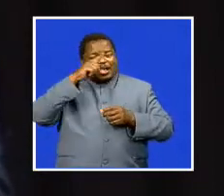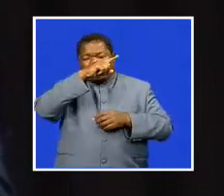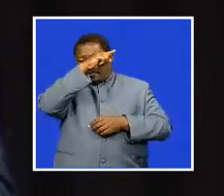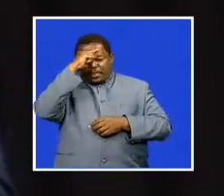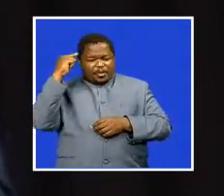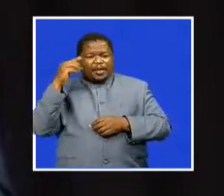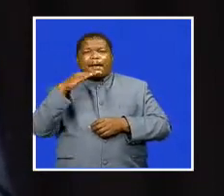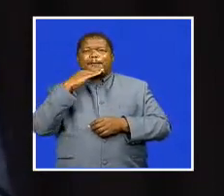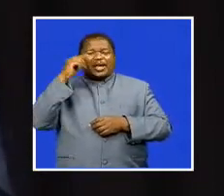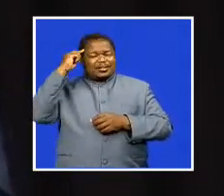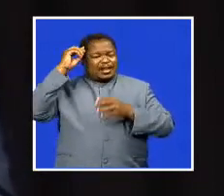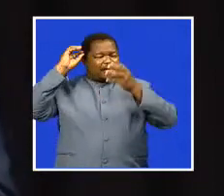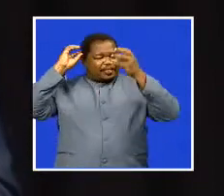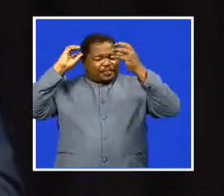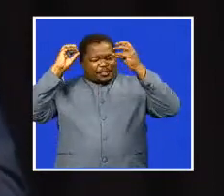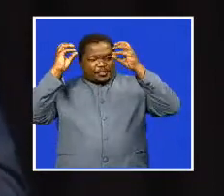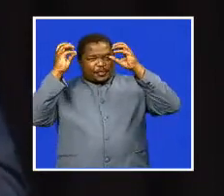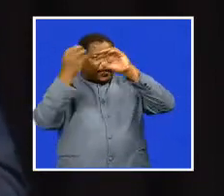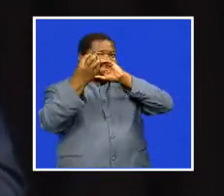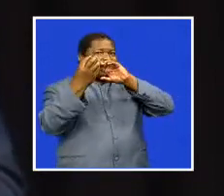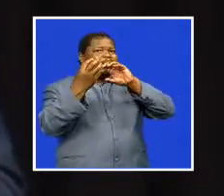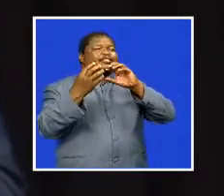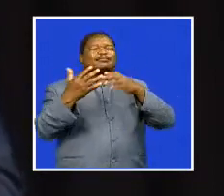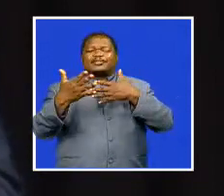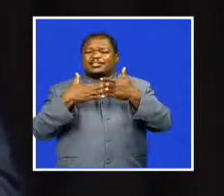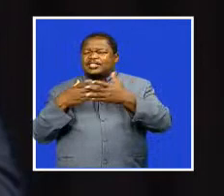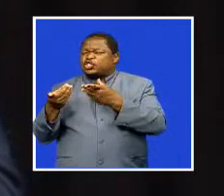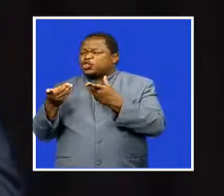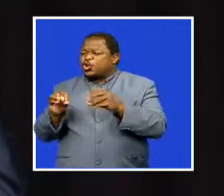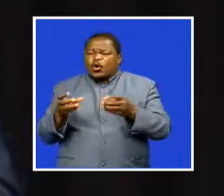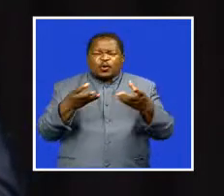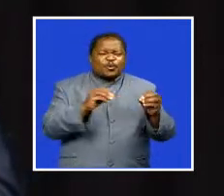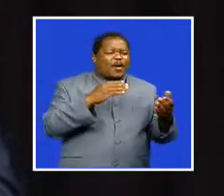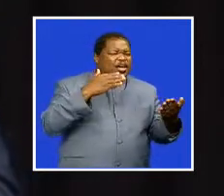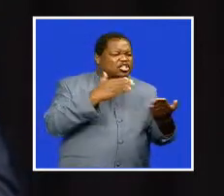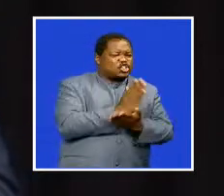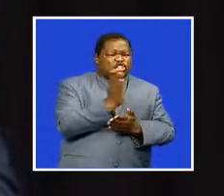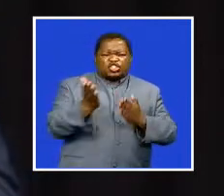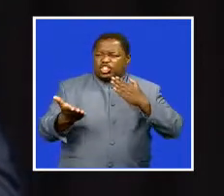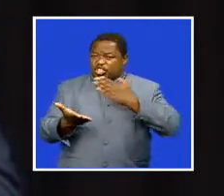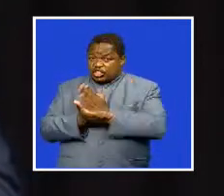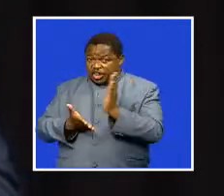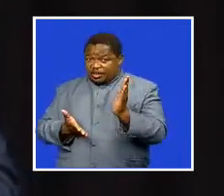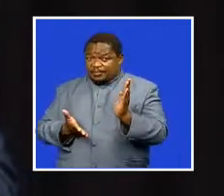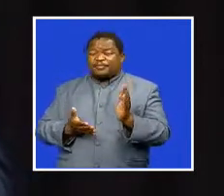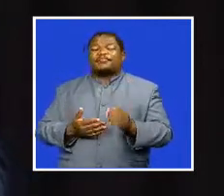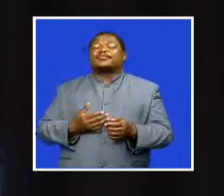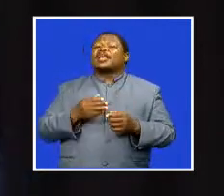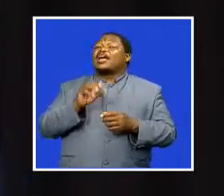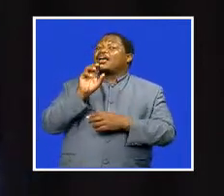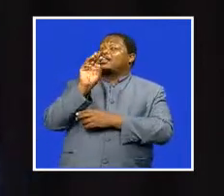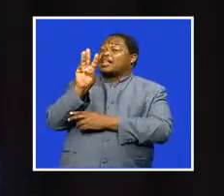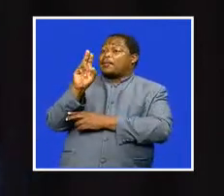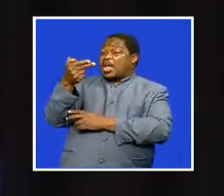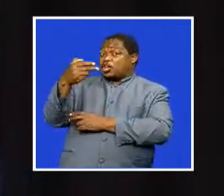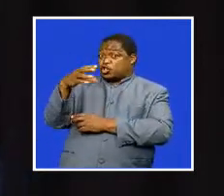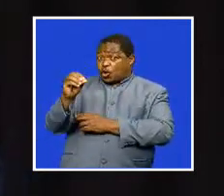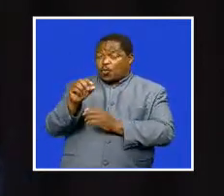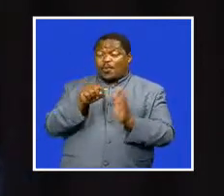yonke lemigomo lebekiwe tiko letempilo namhlabuhlangene kube likhulu ukuthi